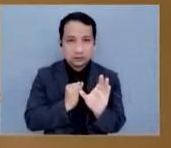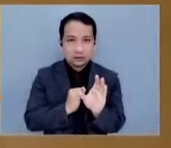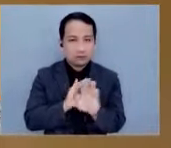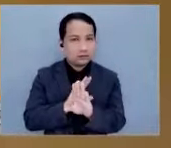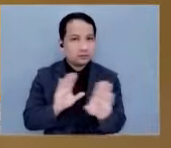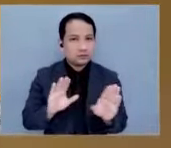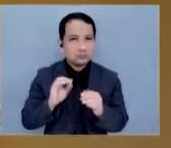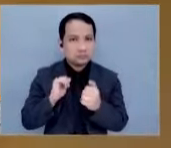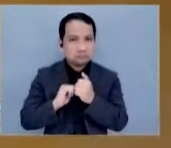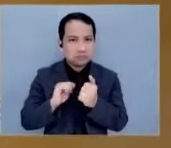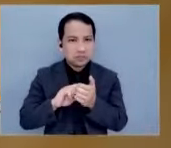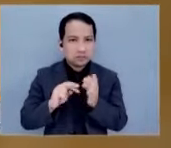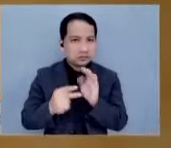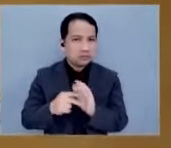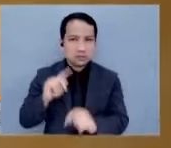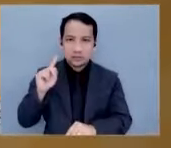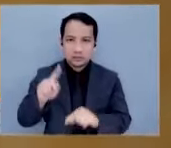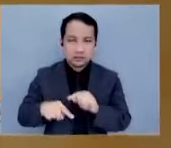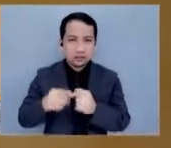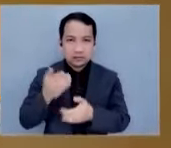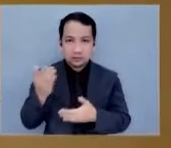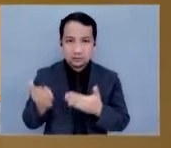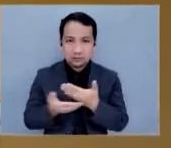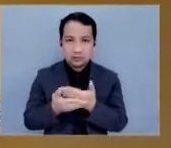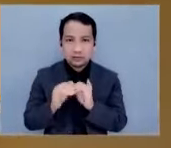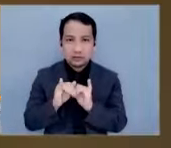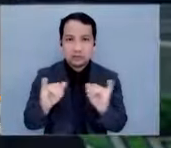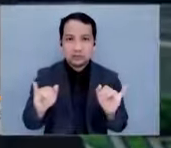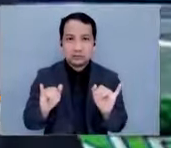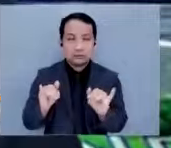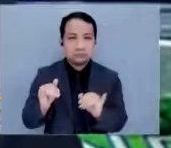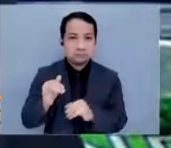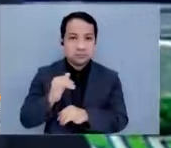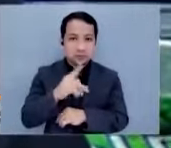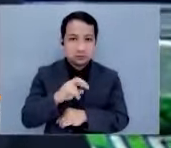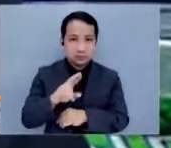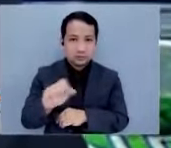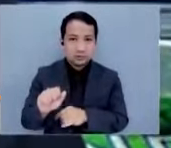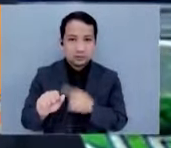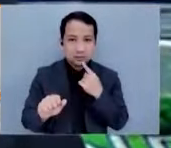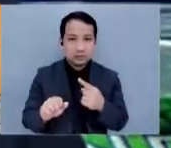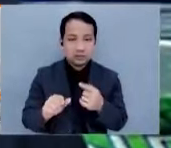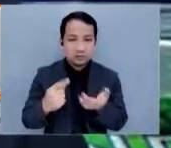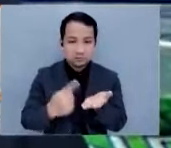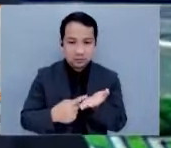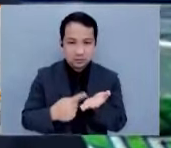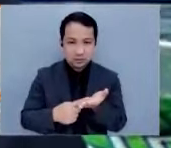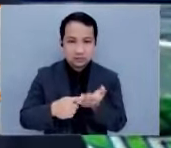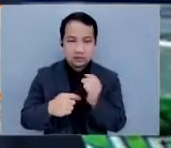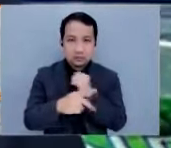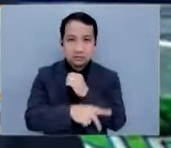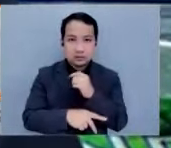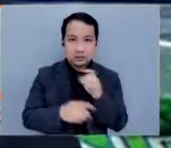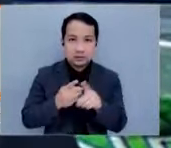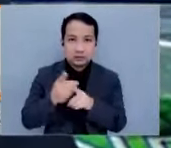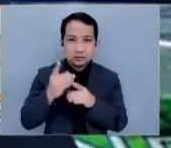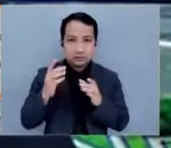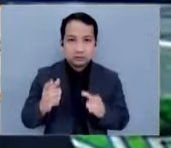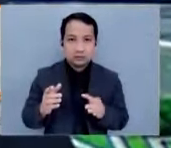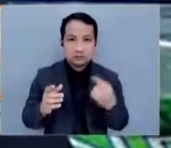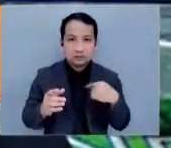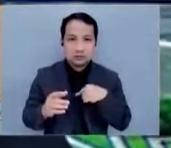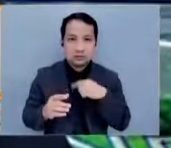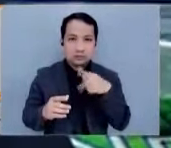nangangahulugang hindi na pwedeng magsampa ng parehong reklamo ang ibang prosekusyon. Kausap ko po yung provincial director po ng Quezon PPO